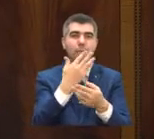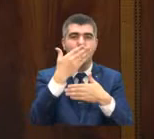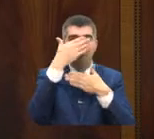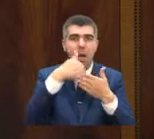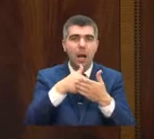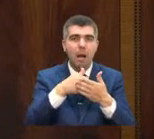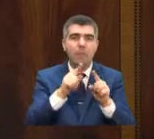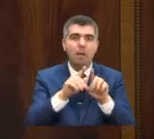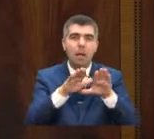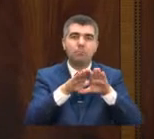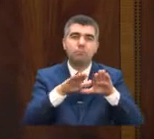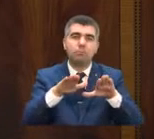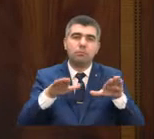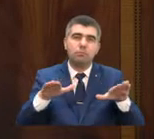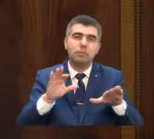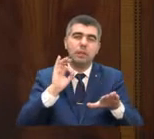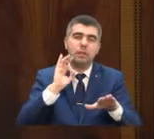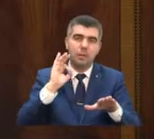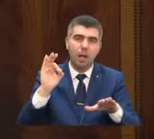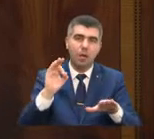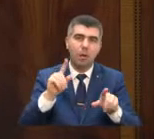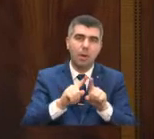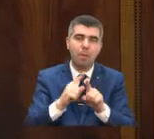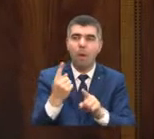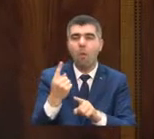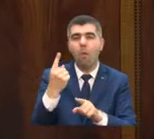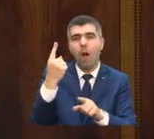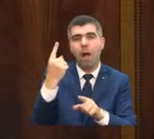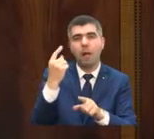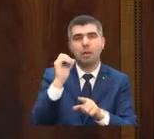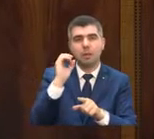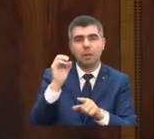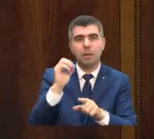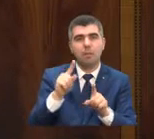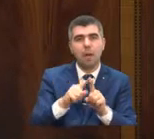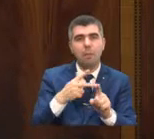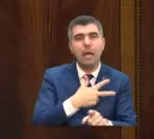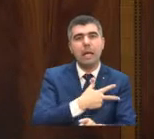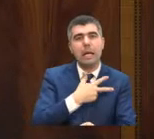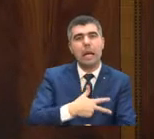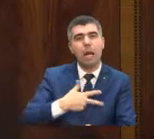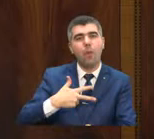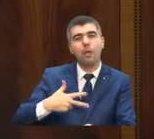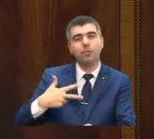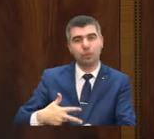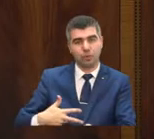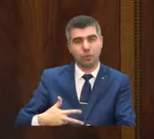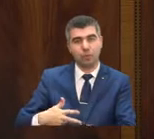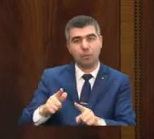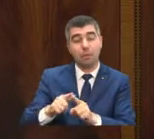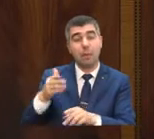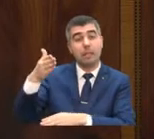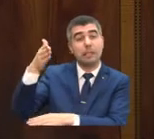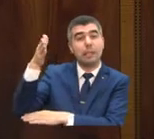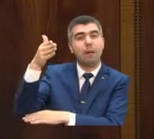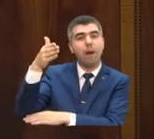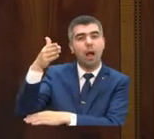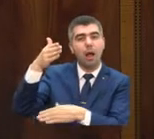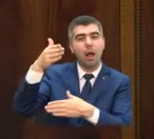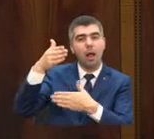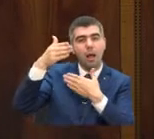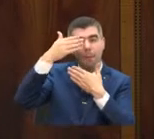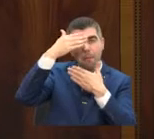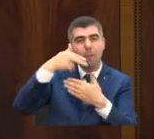الدولة التي تنتمي إليها واحدة من الضحايا، وهي دولة النرويج التي أكدت سفارتها بالمغرب مباشرة بعد